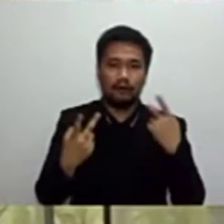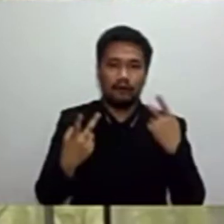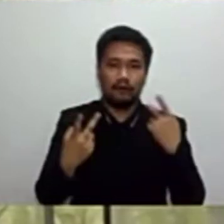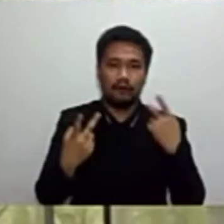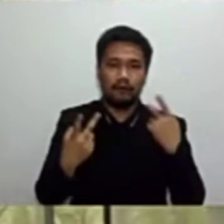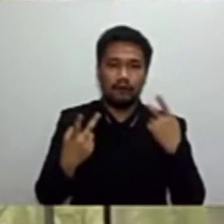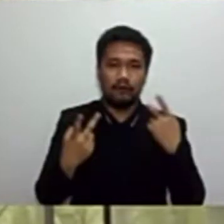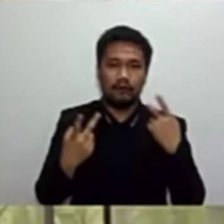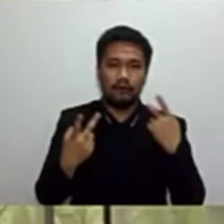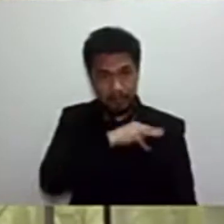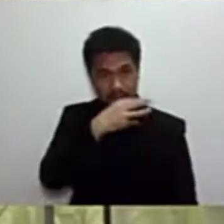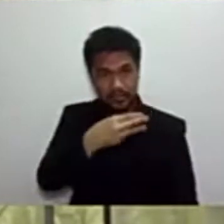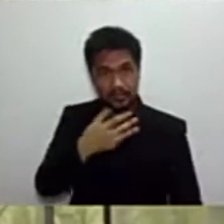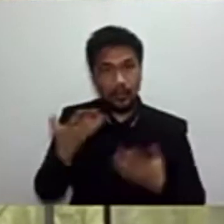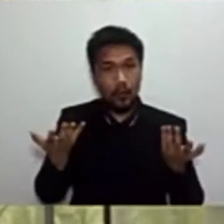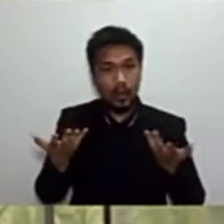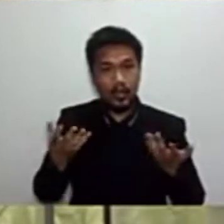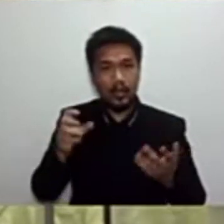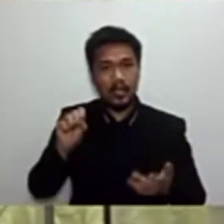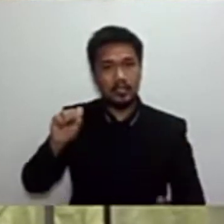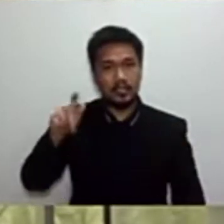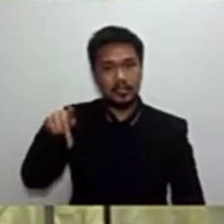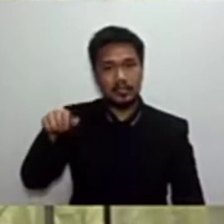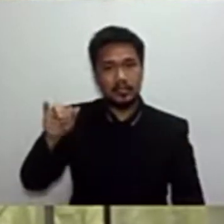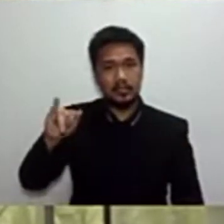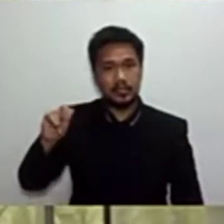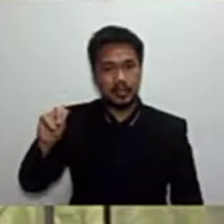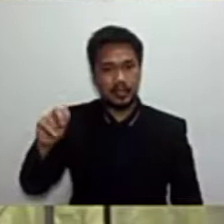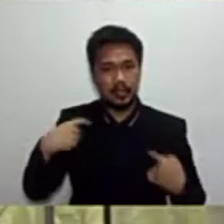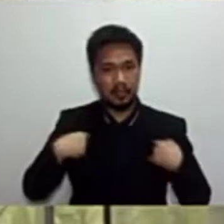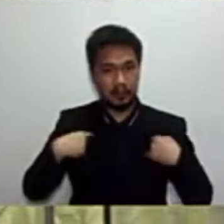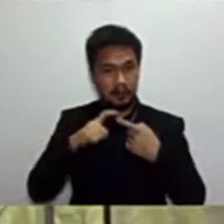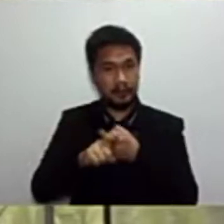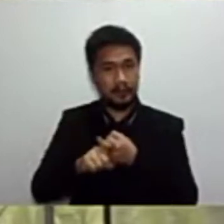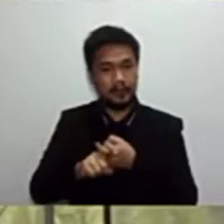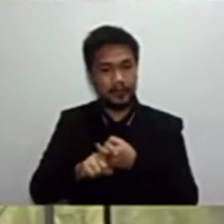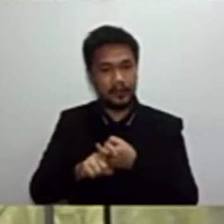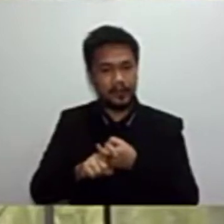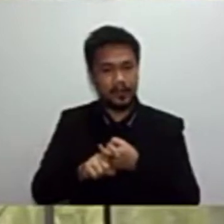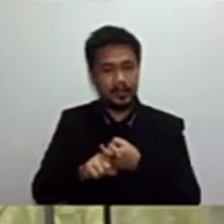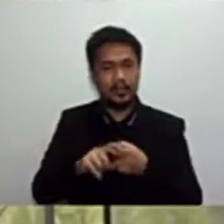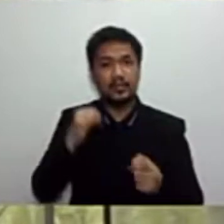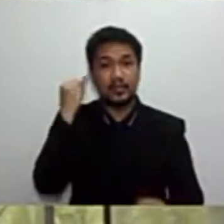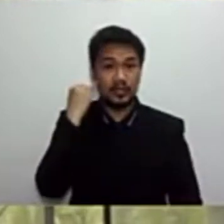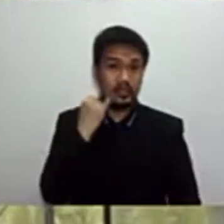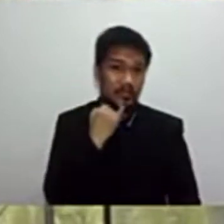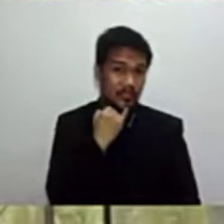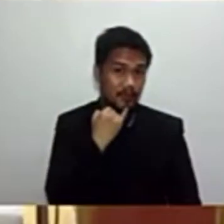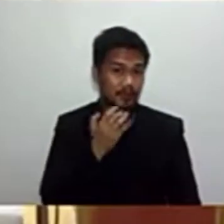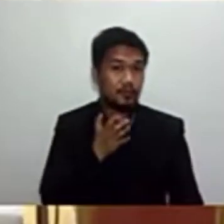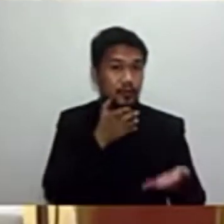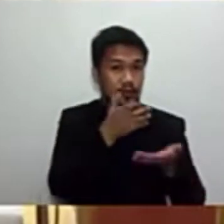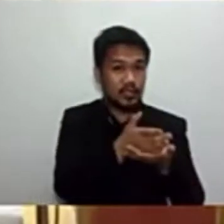Naroon si Santiago bilang pagtupad sa habilin ni Jesus.